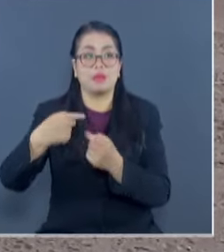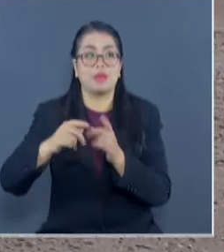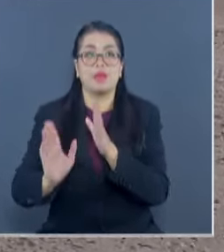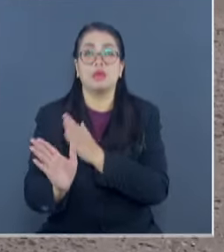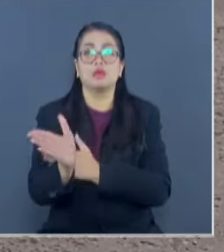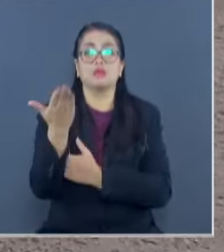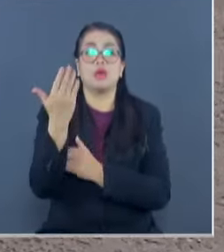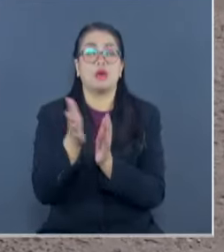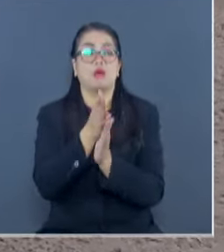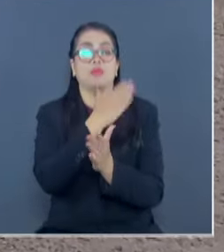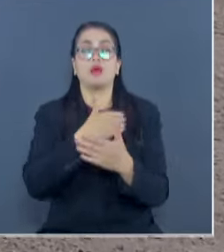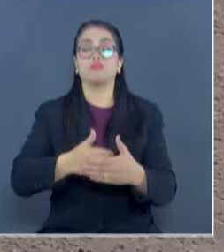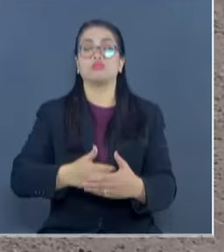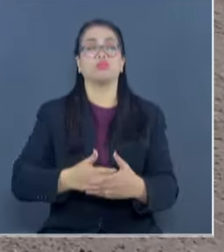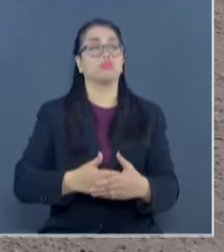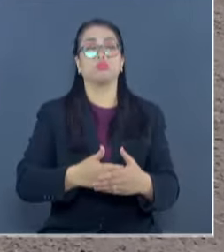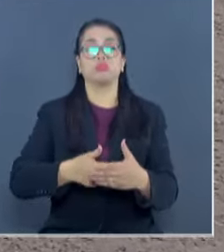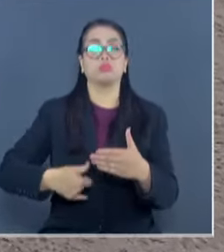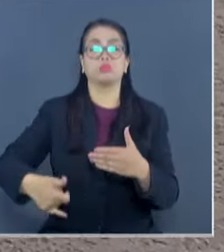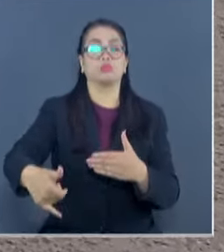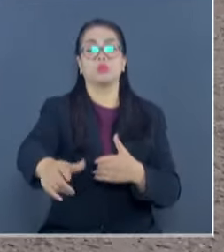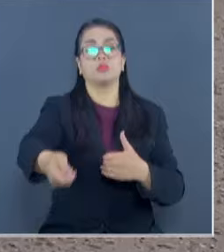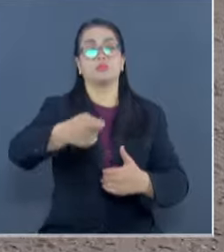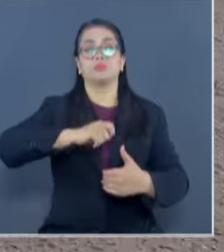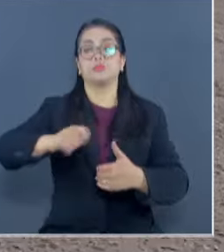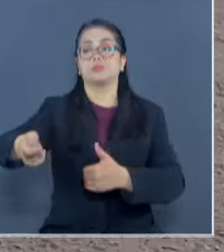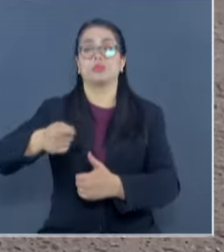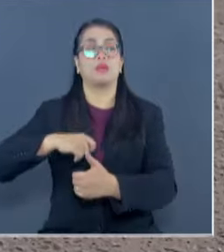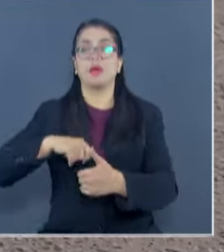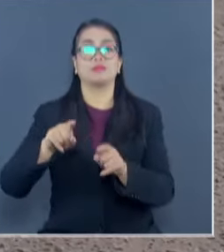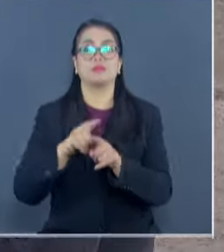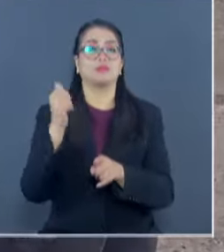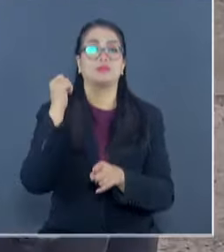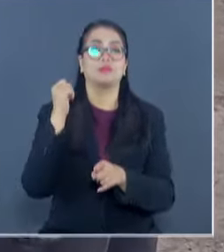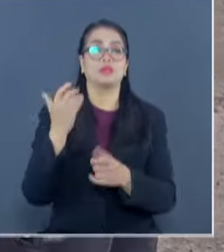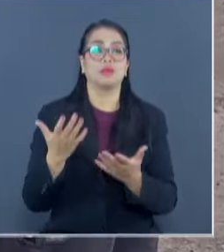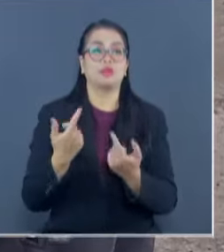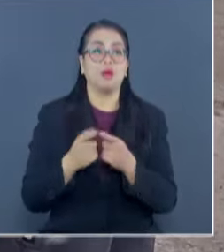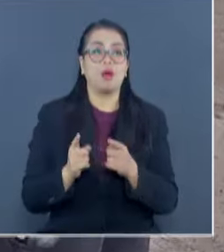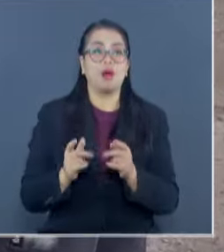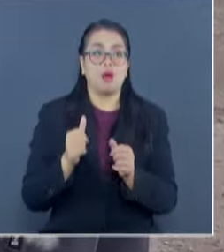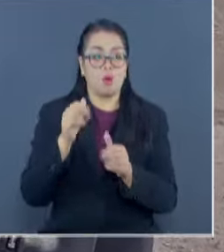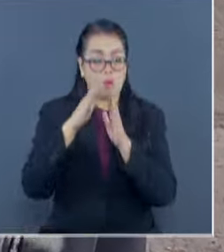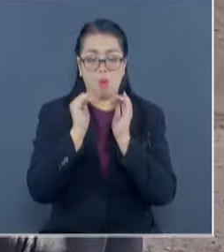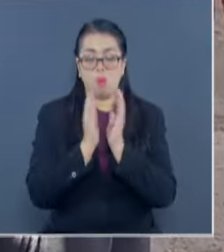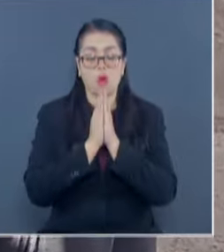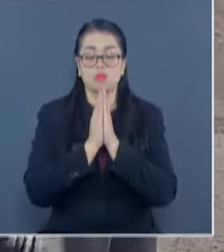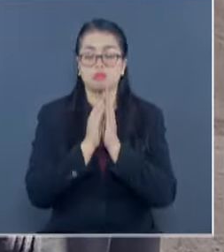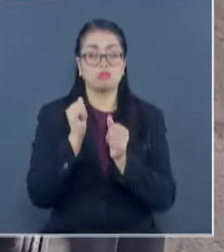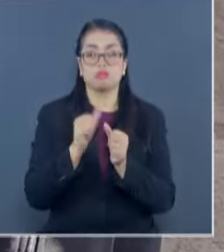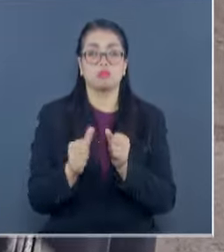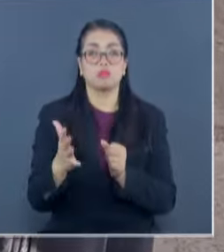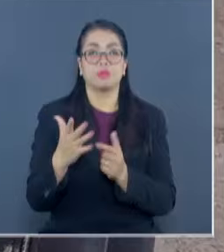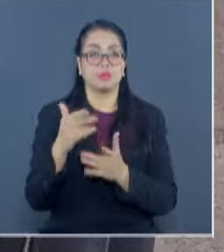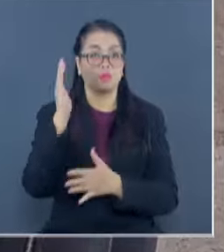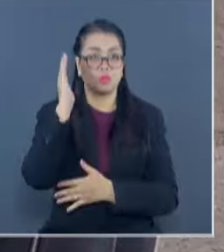ไปบิณฑบาตเหมือนพระทั่วไปวัดไม่จำล่ะเนี่ยครับคุณผู้ชมครับเจ้าคณะอำเภอและตำรวจสภเมืองมุกดาหารไปตรวจสอบผู้ชายคนหนึ่งครับ